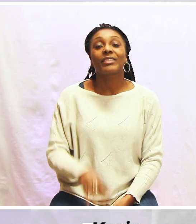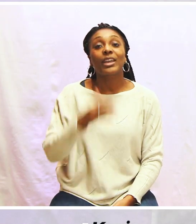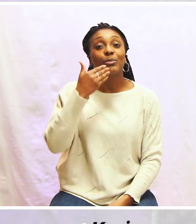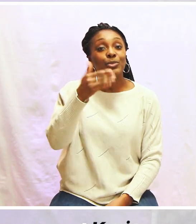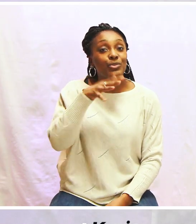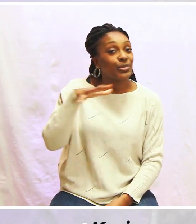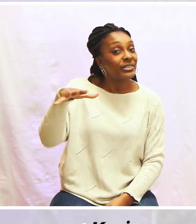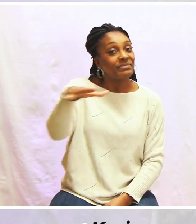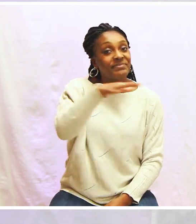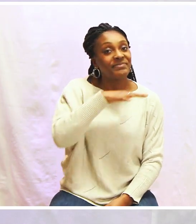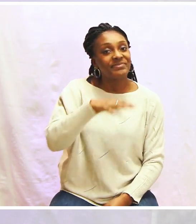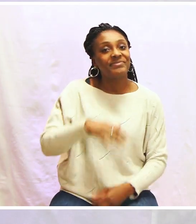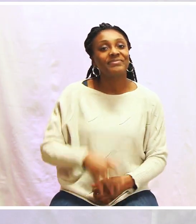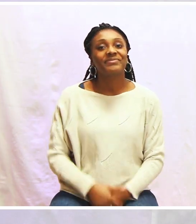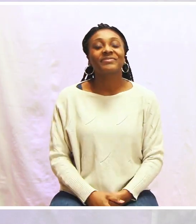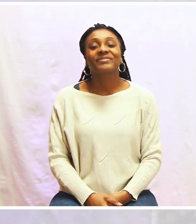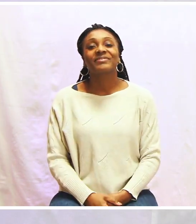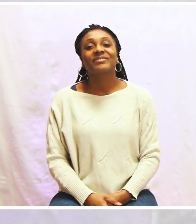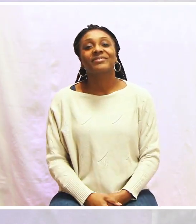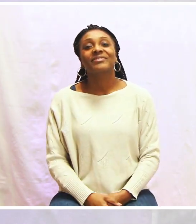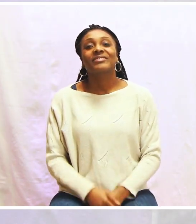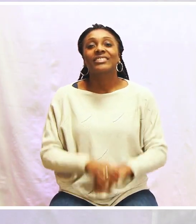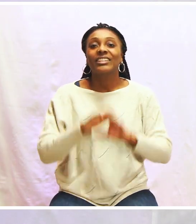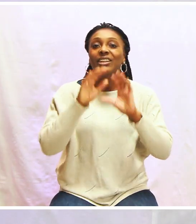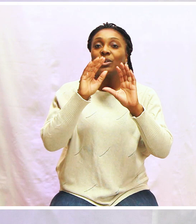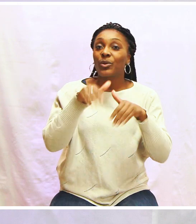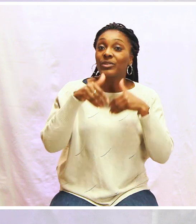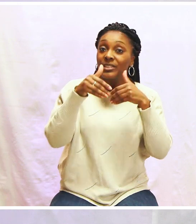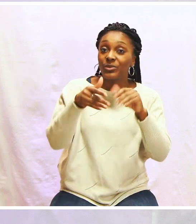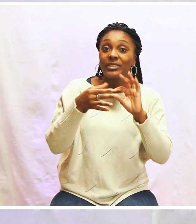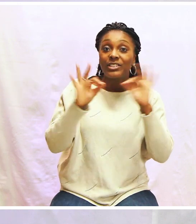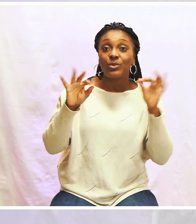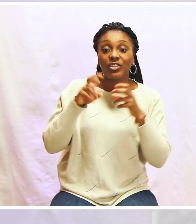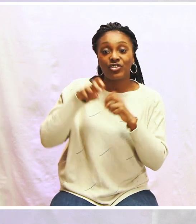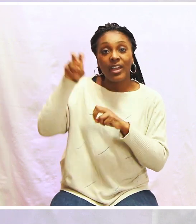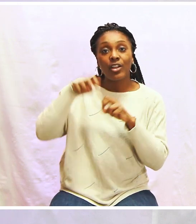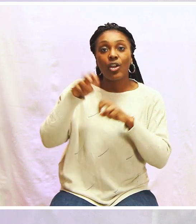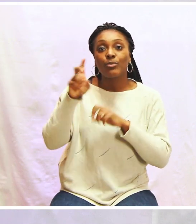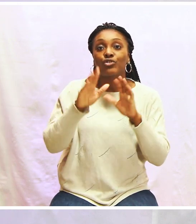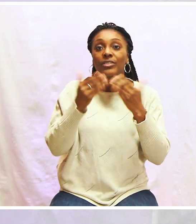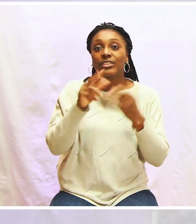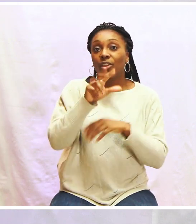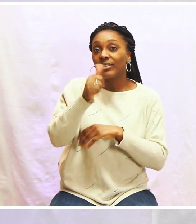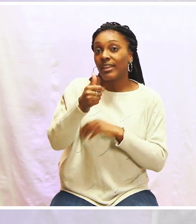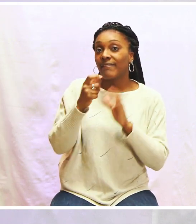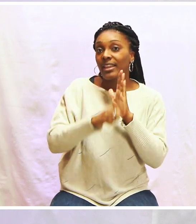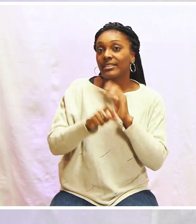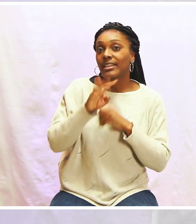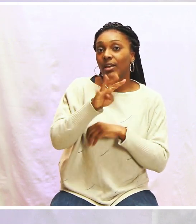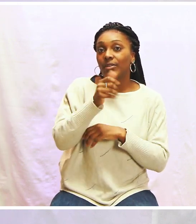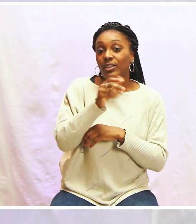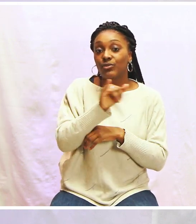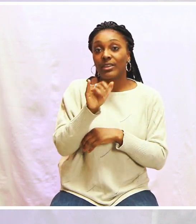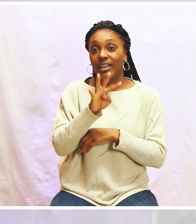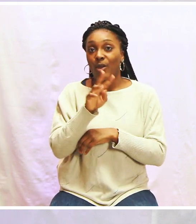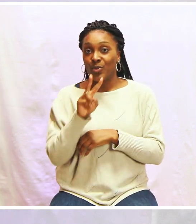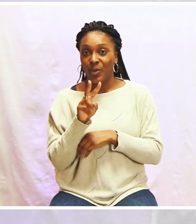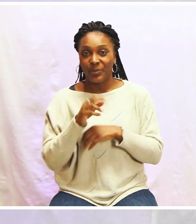Bien, bonjour à tous et à toutes. On continue avec l'histoire de Jacob, Genèse 31, versets